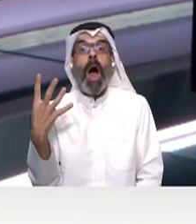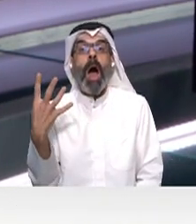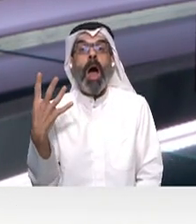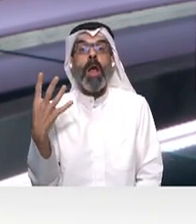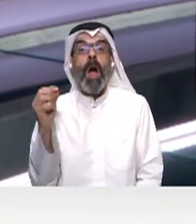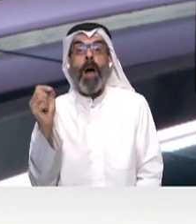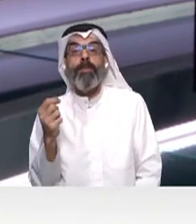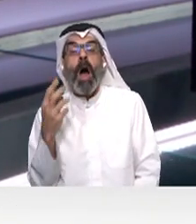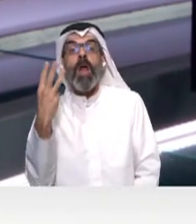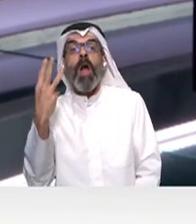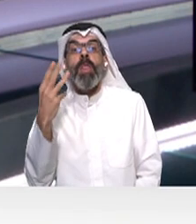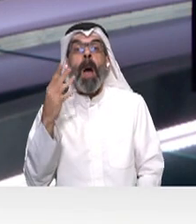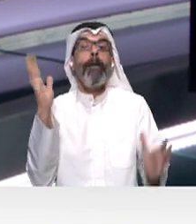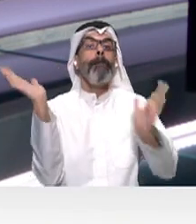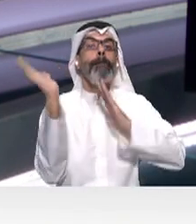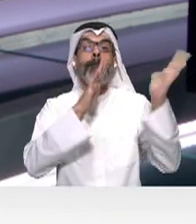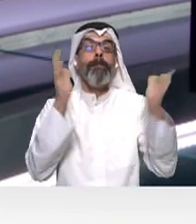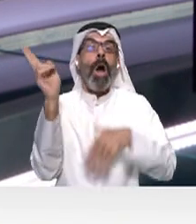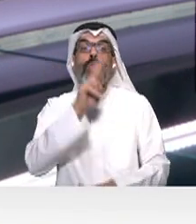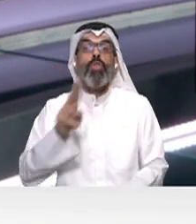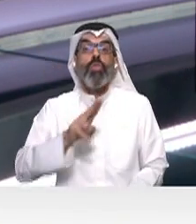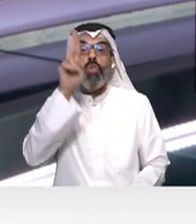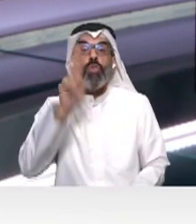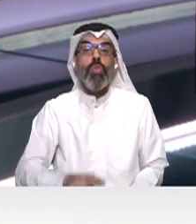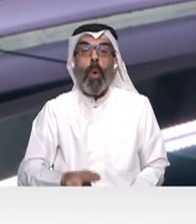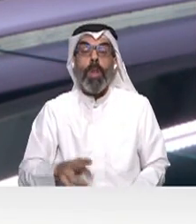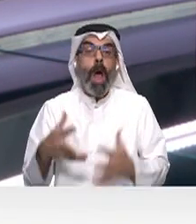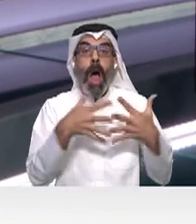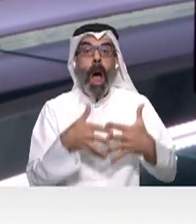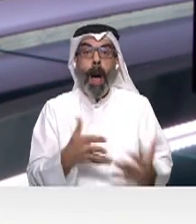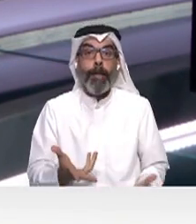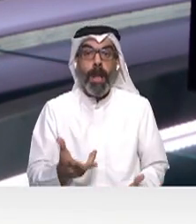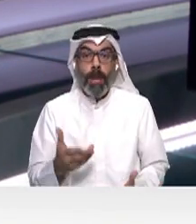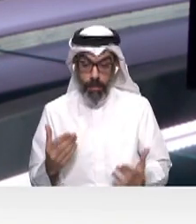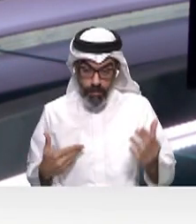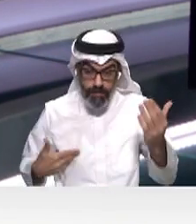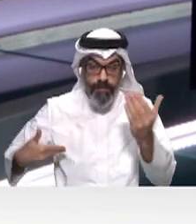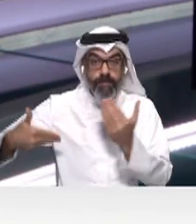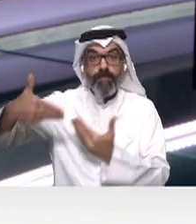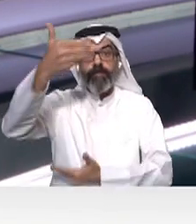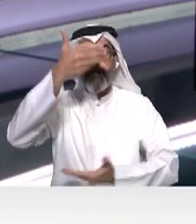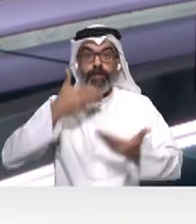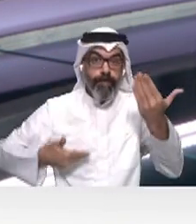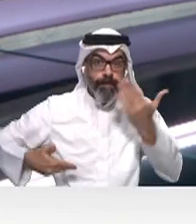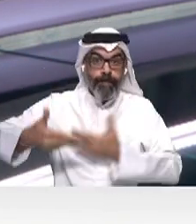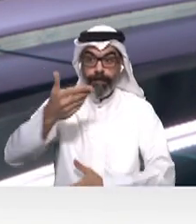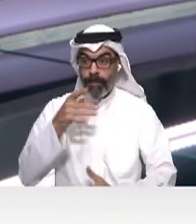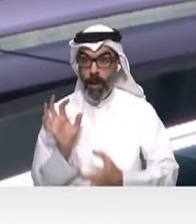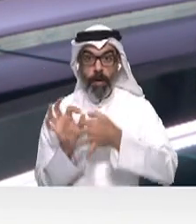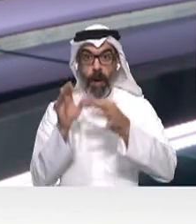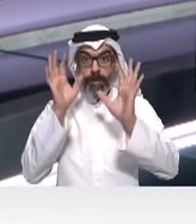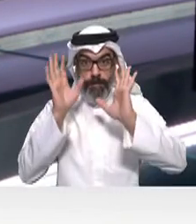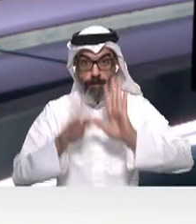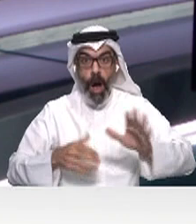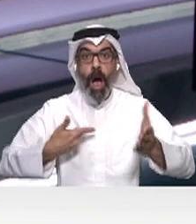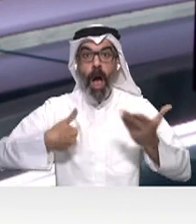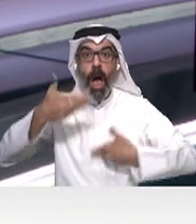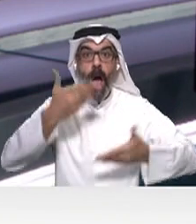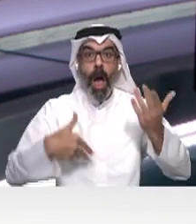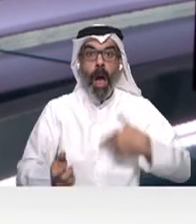204.3 مليارات دولار أمريكي، بلغت منها صادرات مجلس التعاون إلى الاتحاد الأوروبي نحو